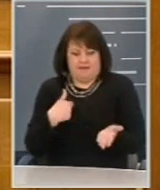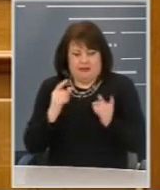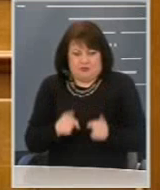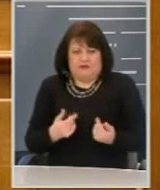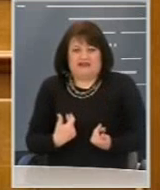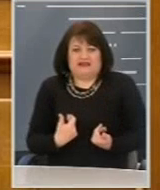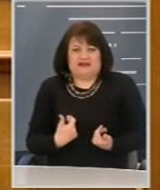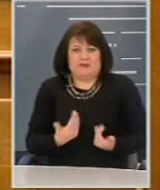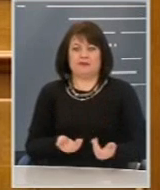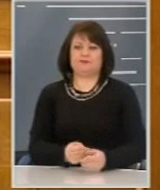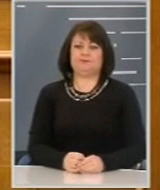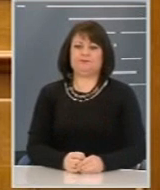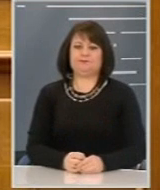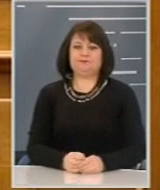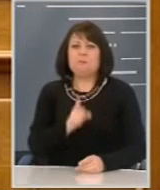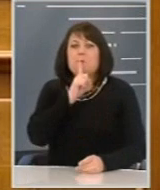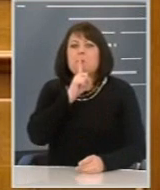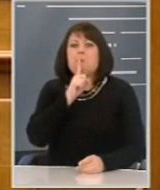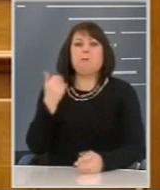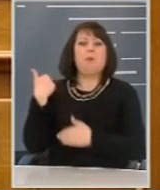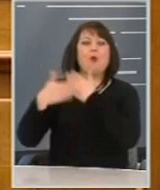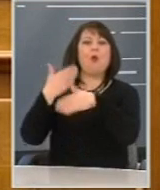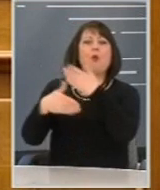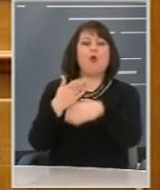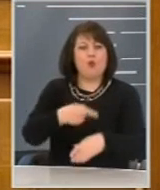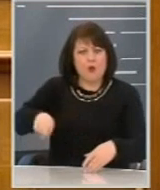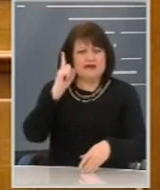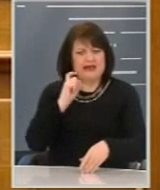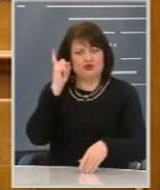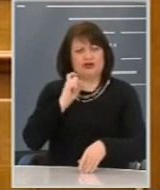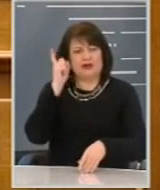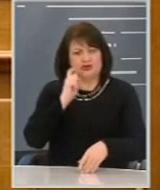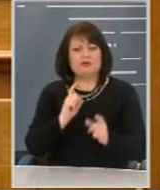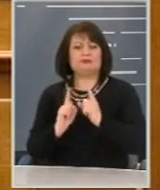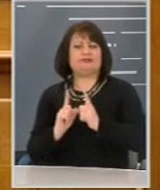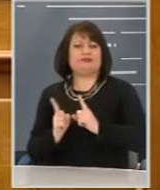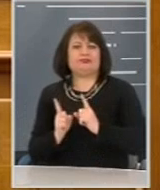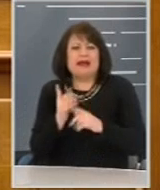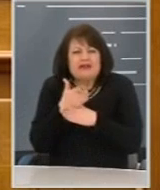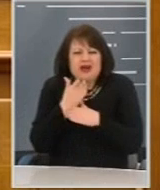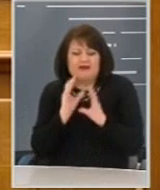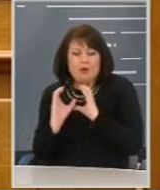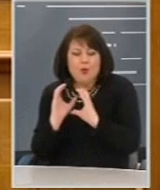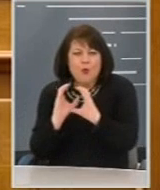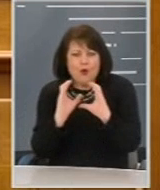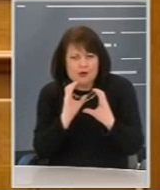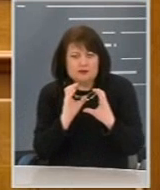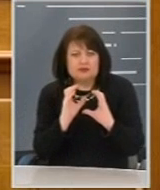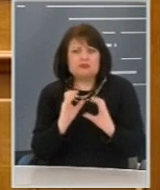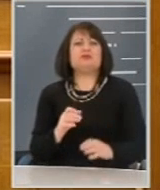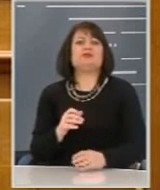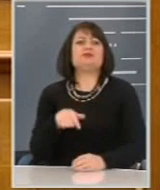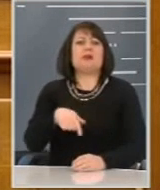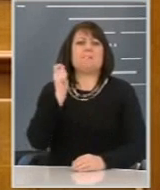τους, ότι υπήρχε άκρα του τάφου σιωπή για αυτά που όλοι ξέραν και όλοι συνεννοούνταν πίσω από τις κουρτίνες, αυτή και